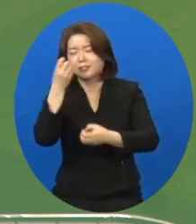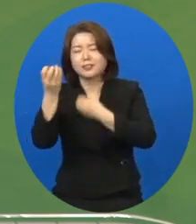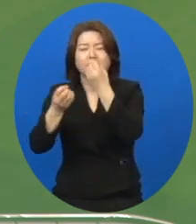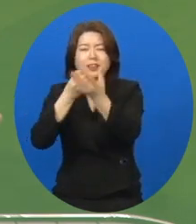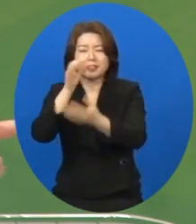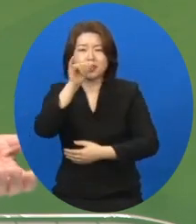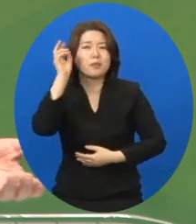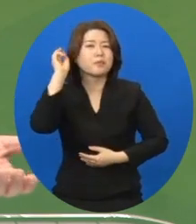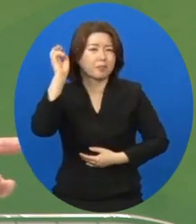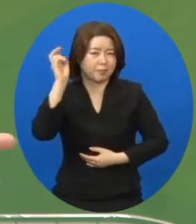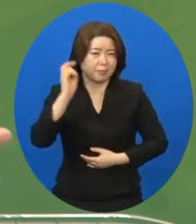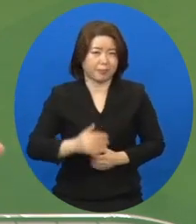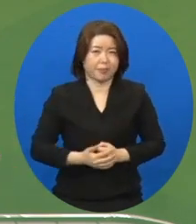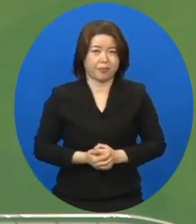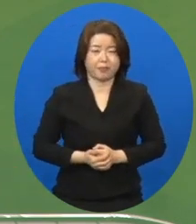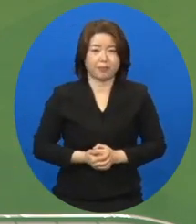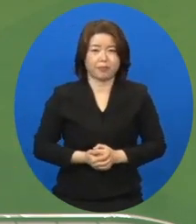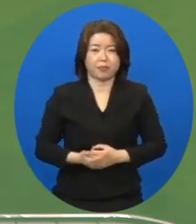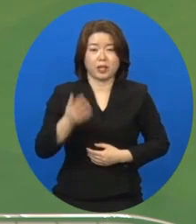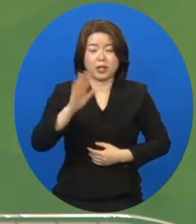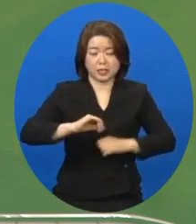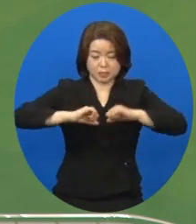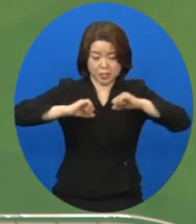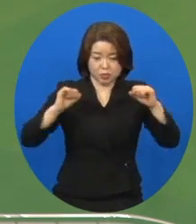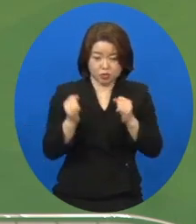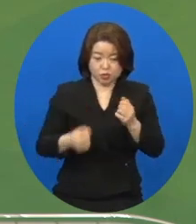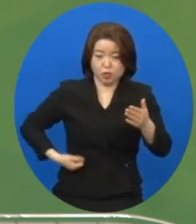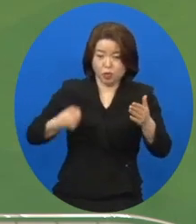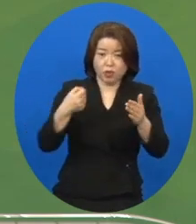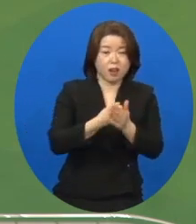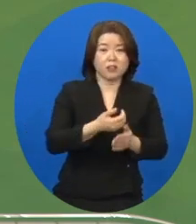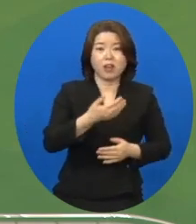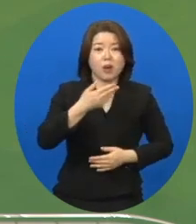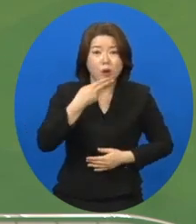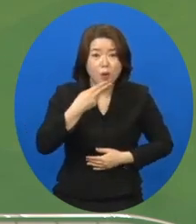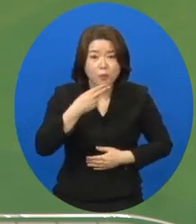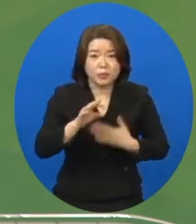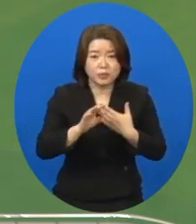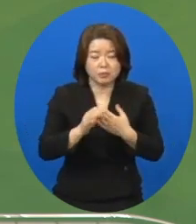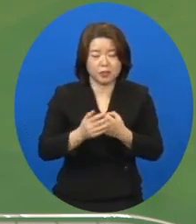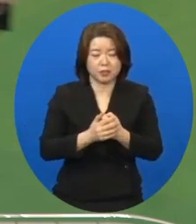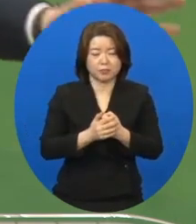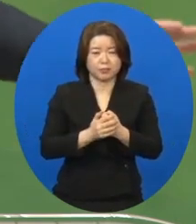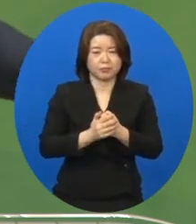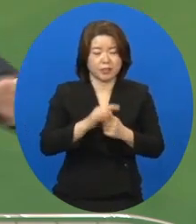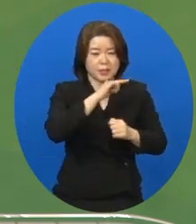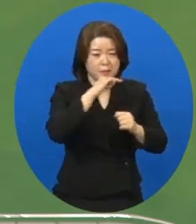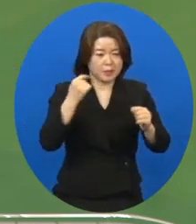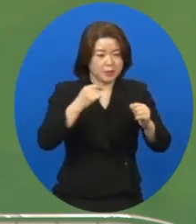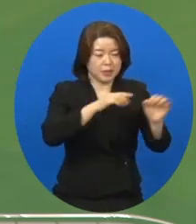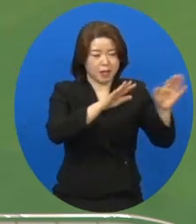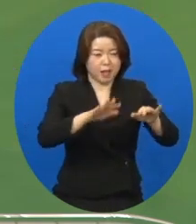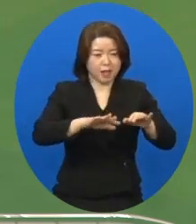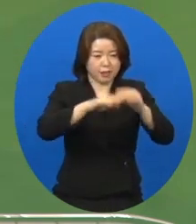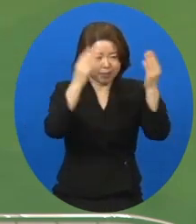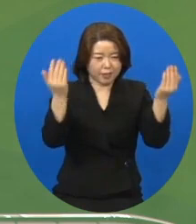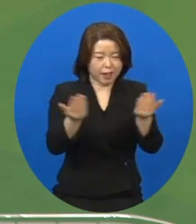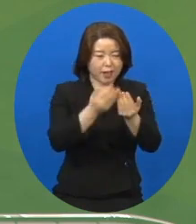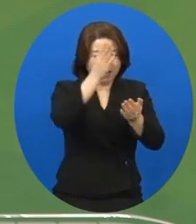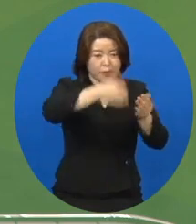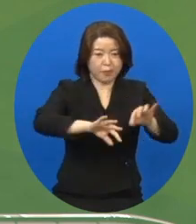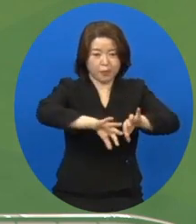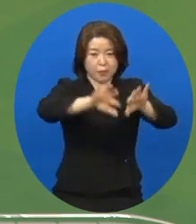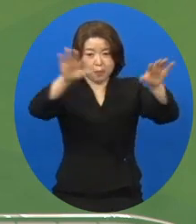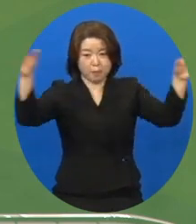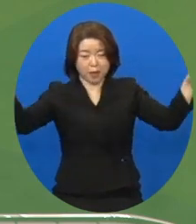그러나 순종의 결단이 없으신 분들은 홍해처럼 뭐 다 갈라지고 나면야 그러면